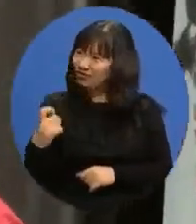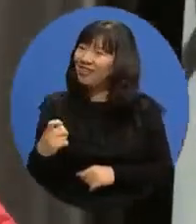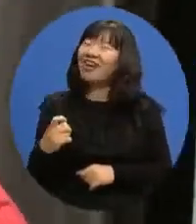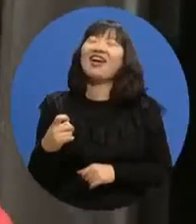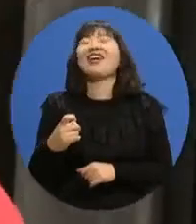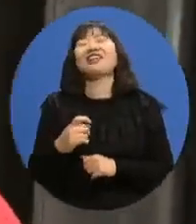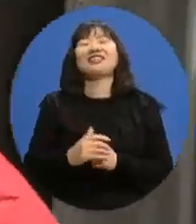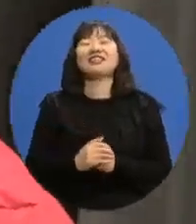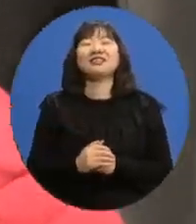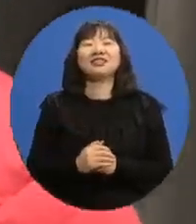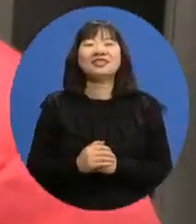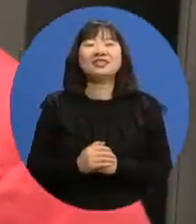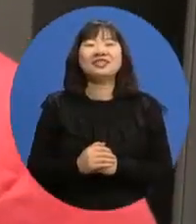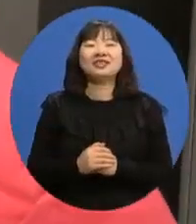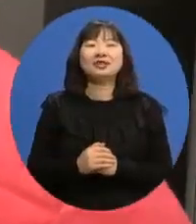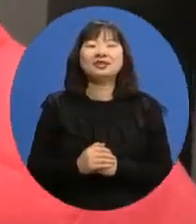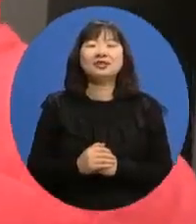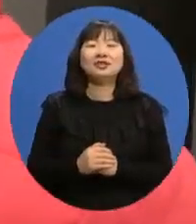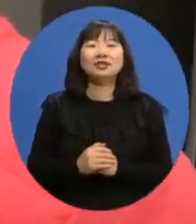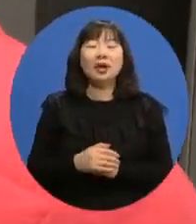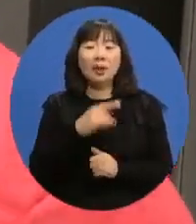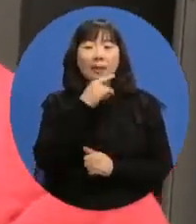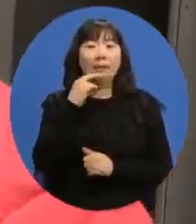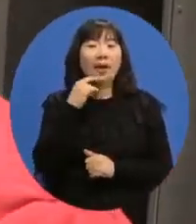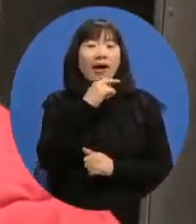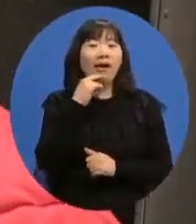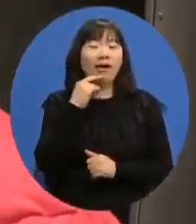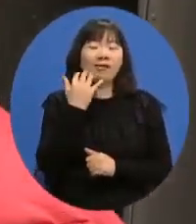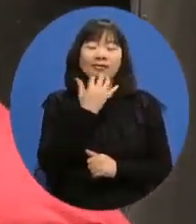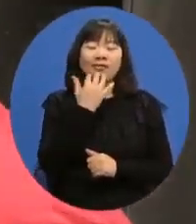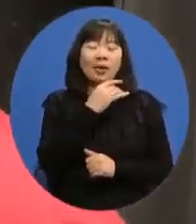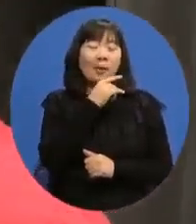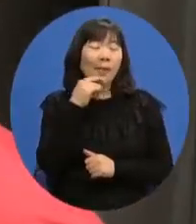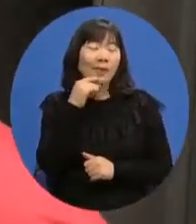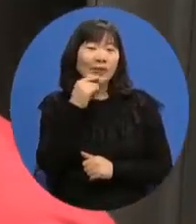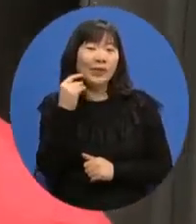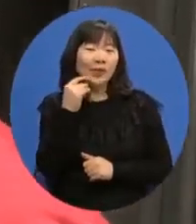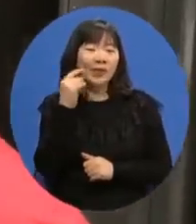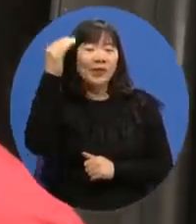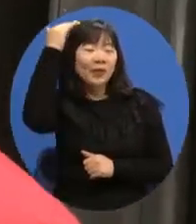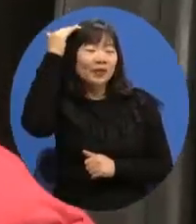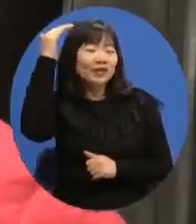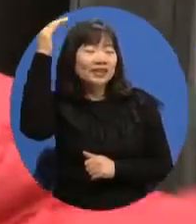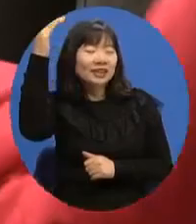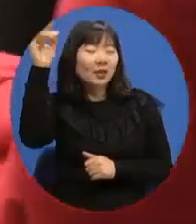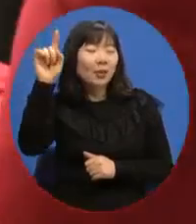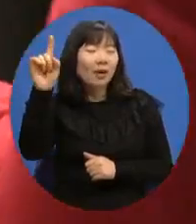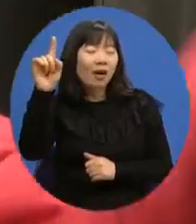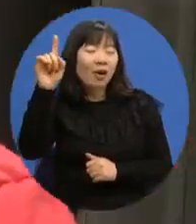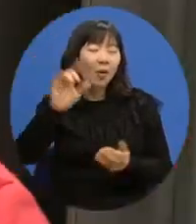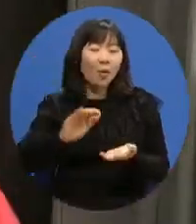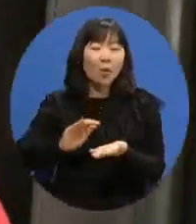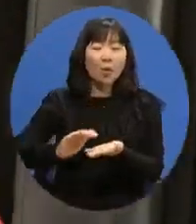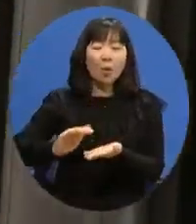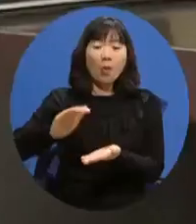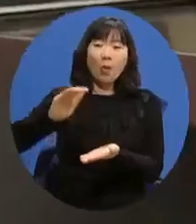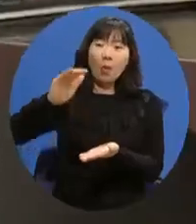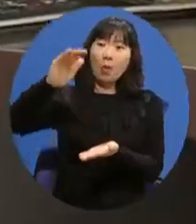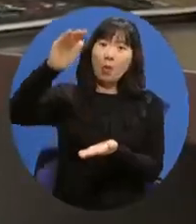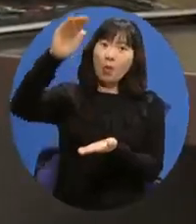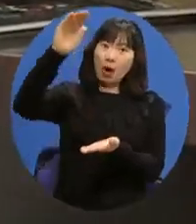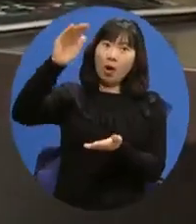빨간 거야? 어? 빨간 거. 오, 빨간 거네, 정말. 키가 얼마네, 버스가? 오, 키가 엄청